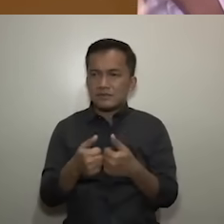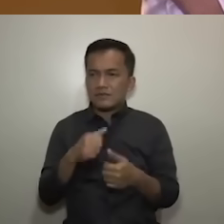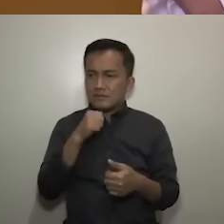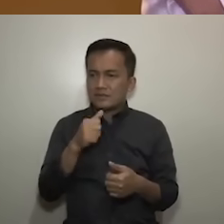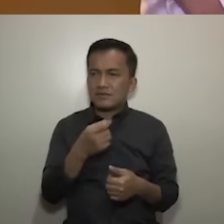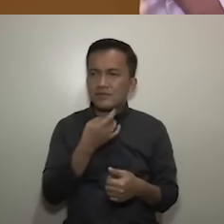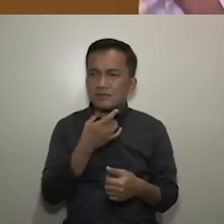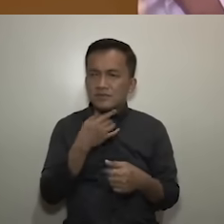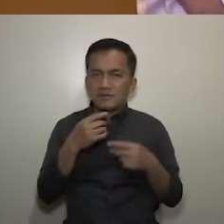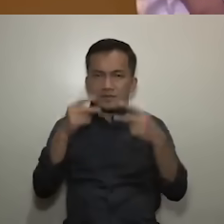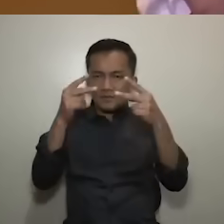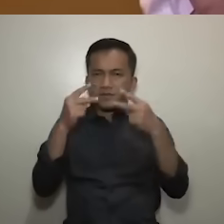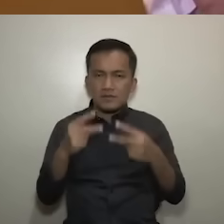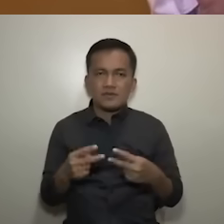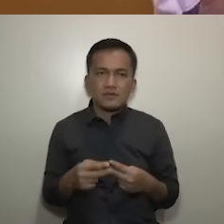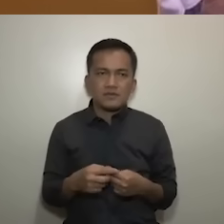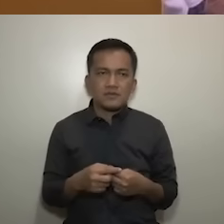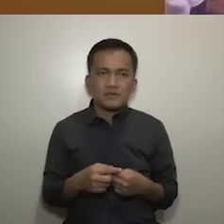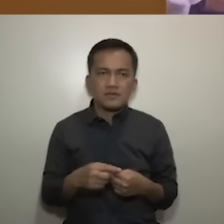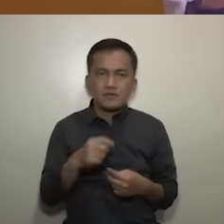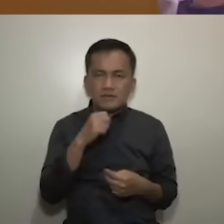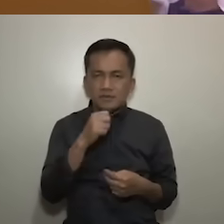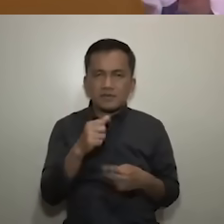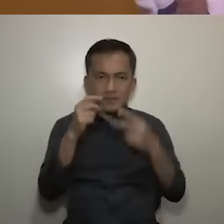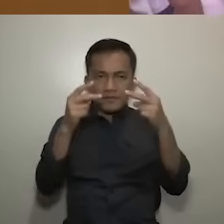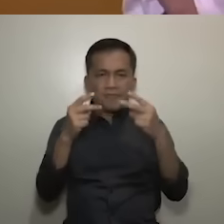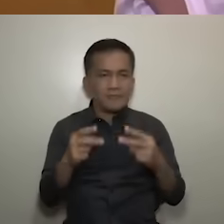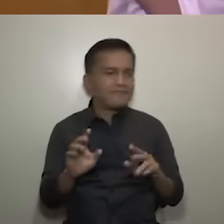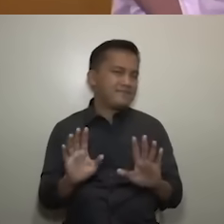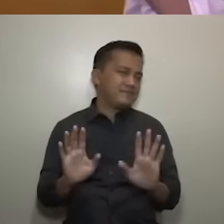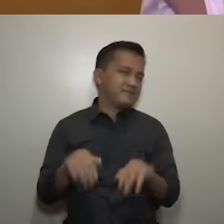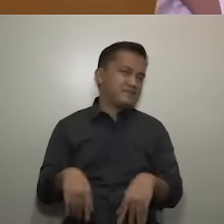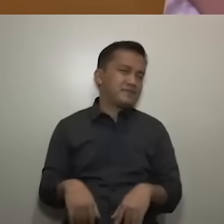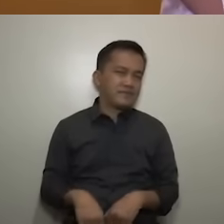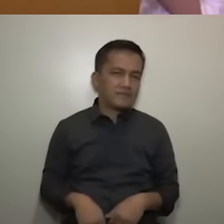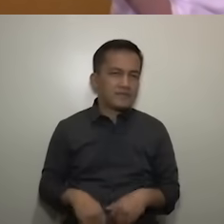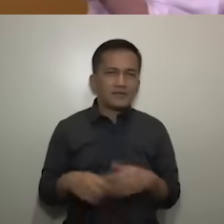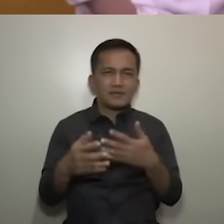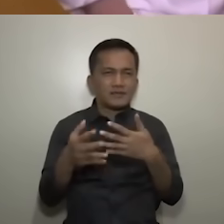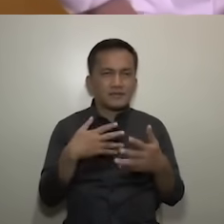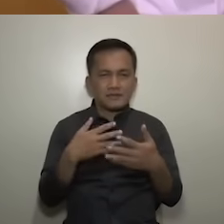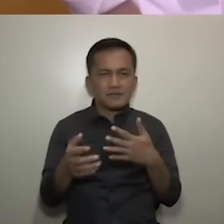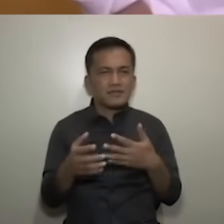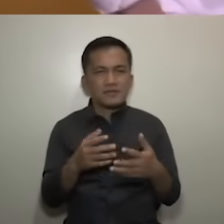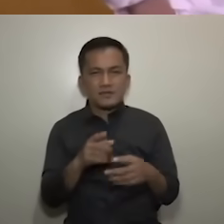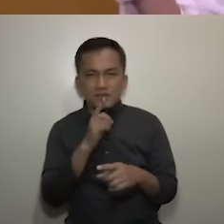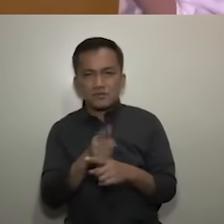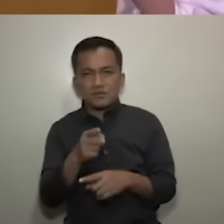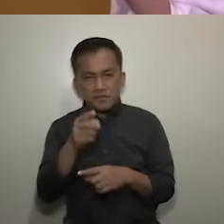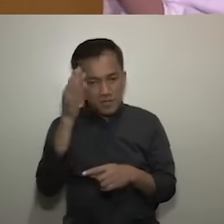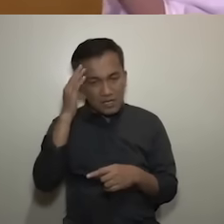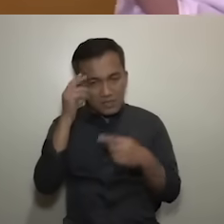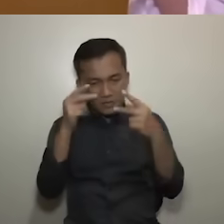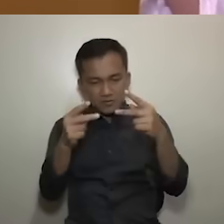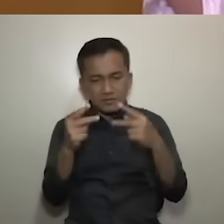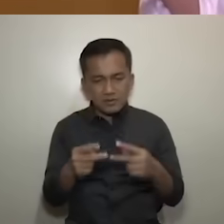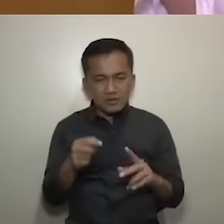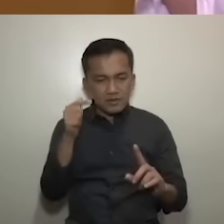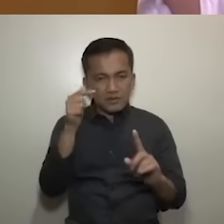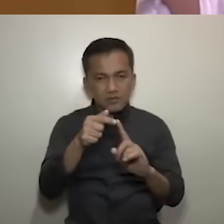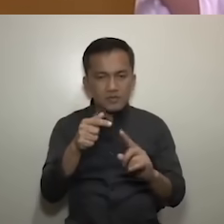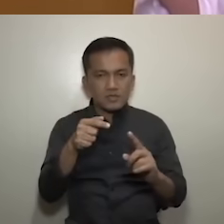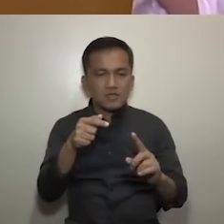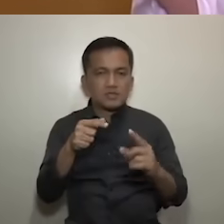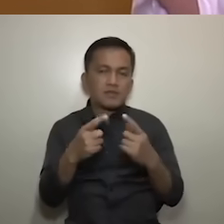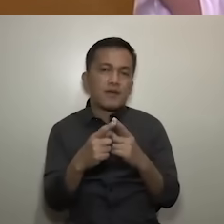bastos yung website na yun, sir, eh. Hindi naman po eh. Sir, it doesn't matter. The fact na alam mo itong website nito, ang target nito ay